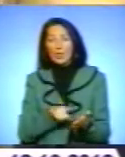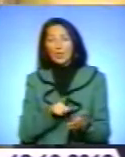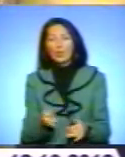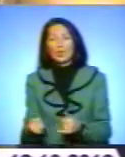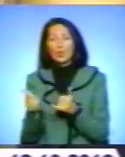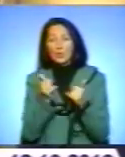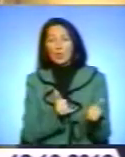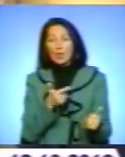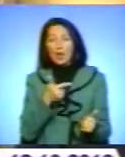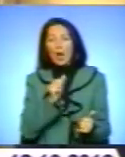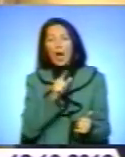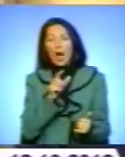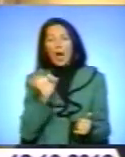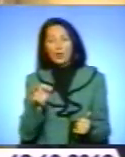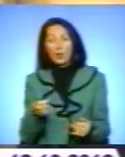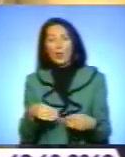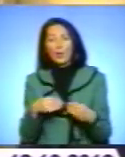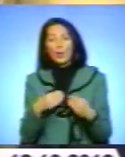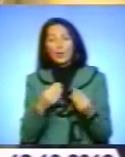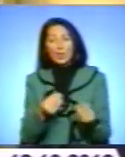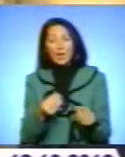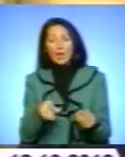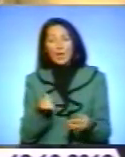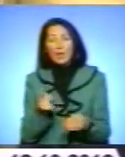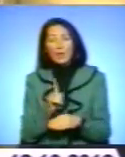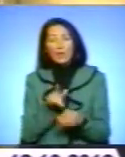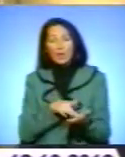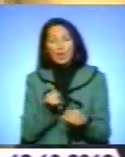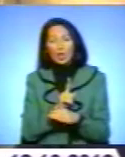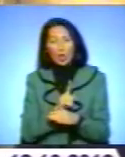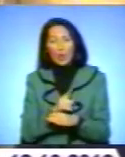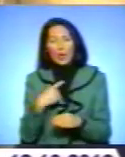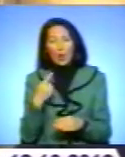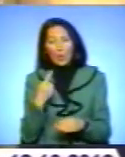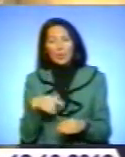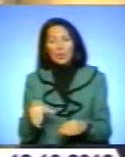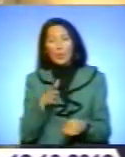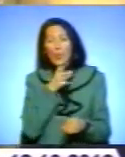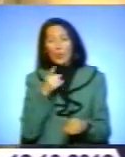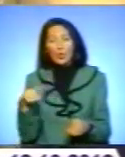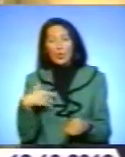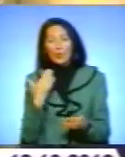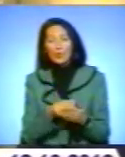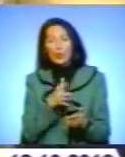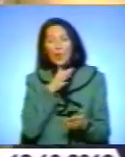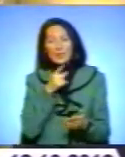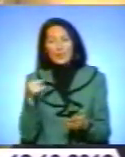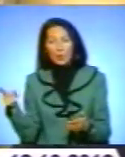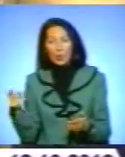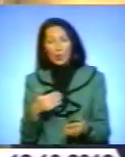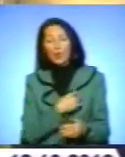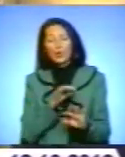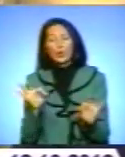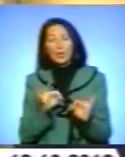в Тернопільській області і міста Тернополя протягом всього опалювального сезону. Так що я хочу довести дану інформацію до